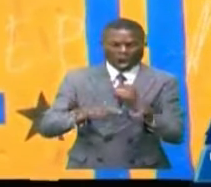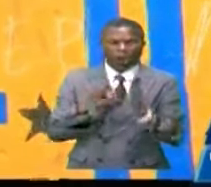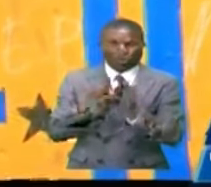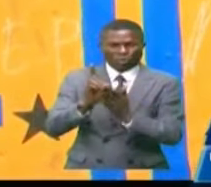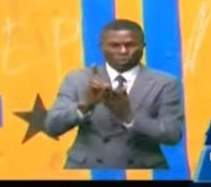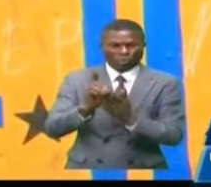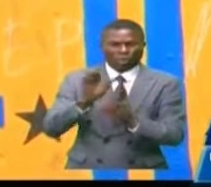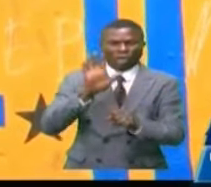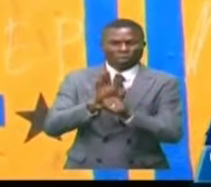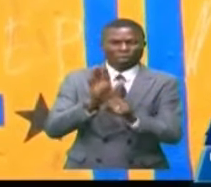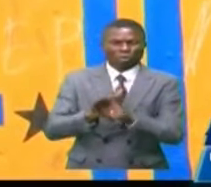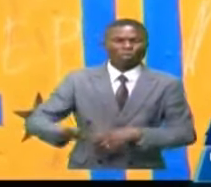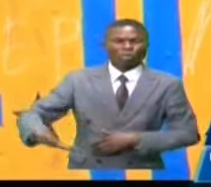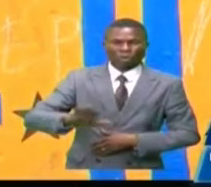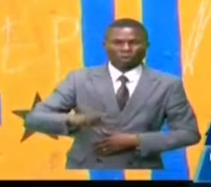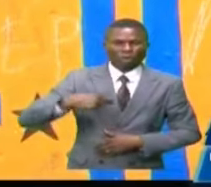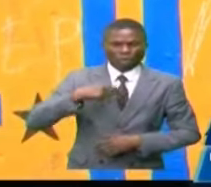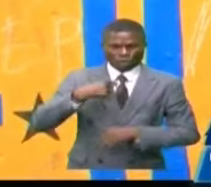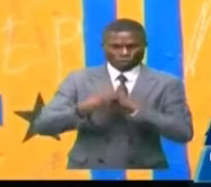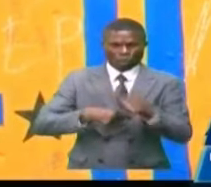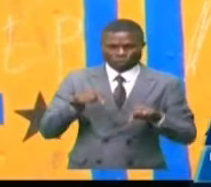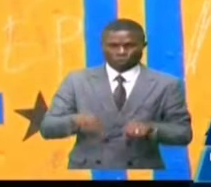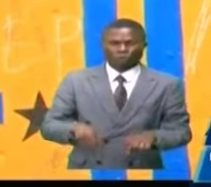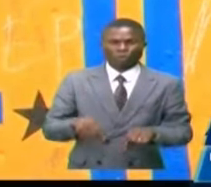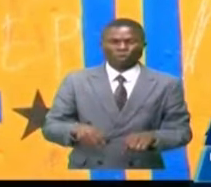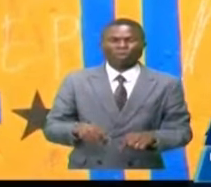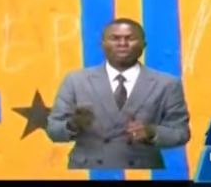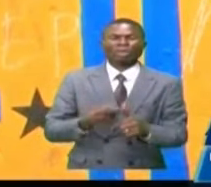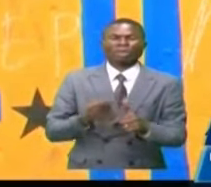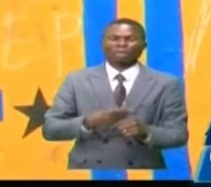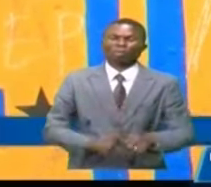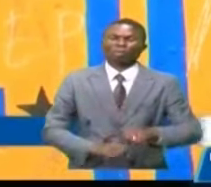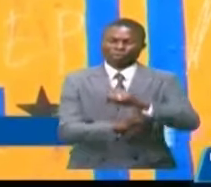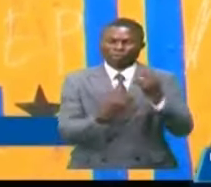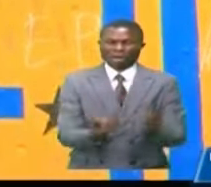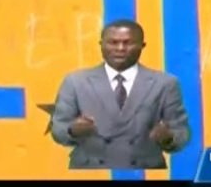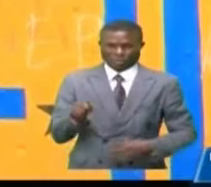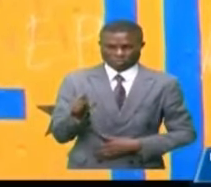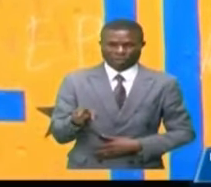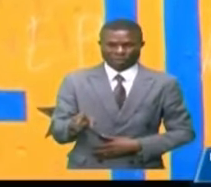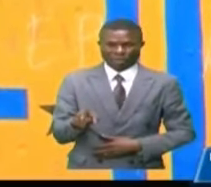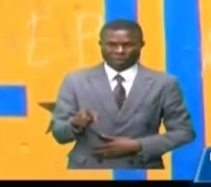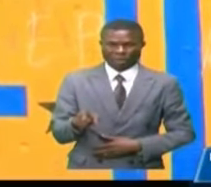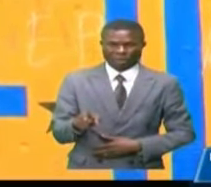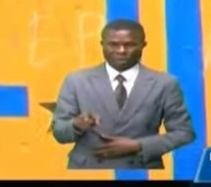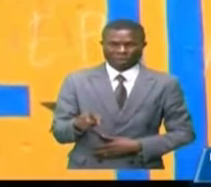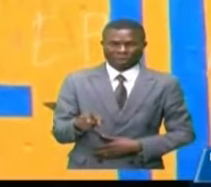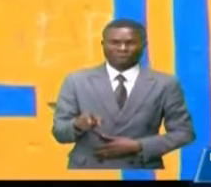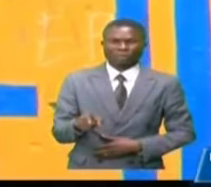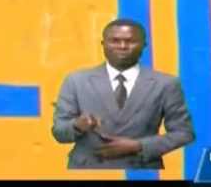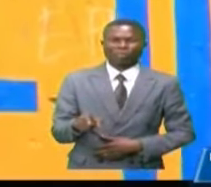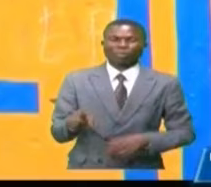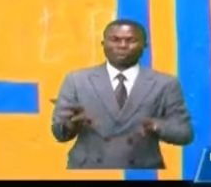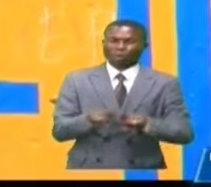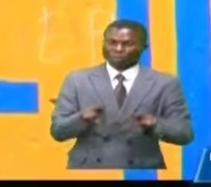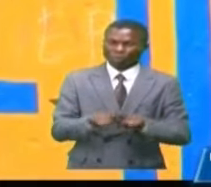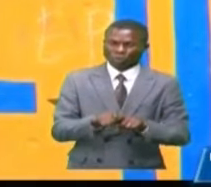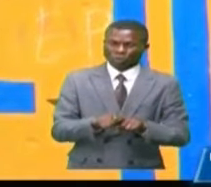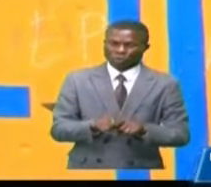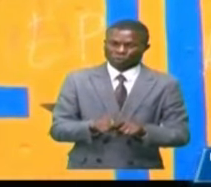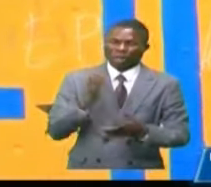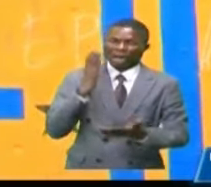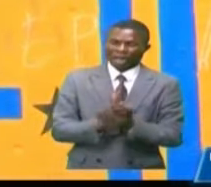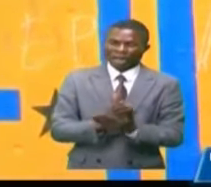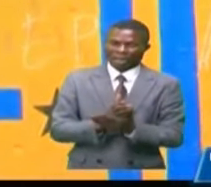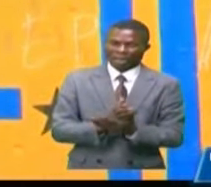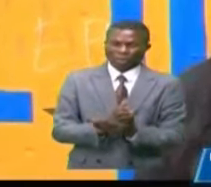de tout un pays. Mais nous devons commencer aujourd'hui à accompagner ces enfants. Et c'est une façon pour nous de lutter aussi contre